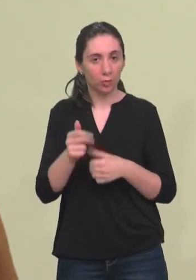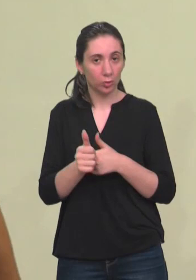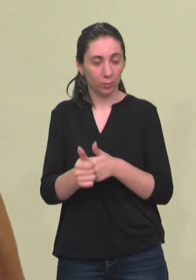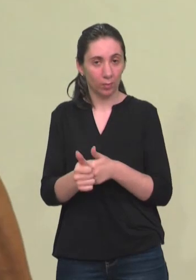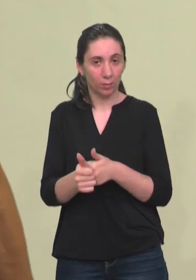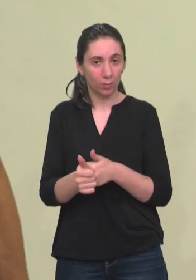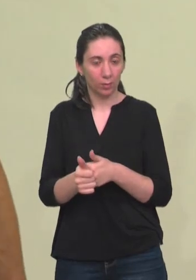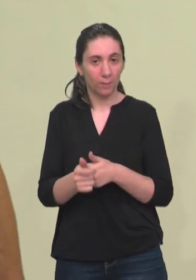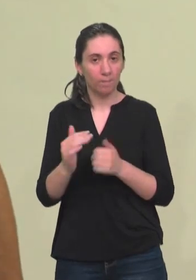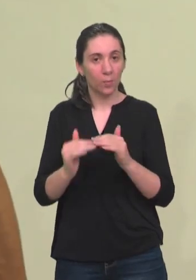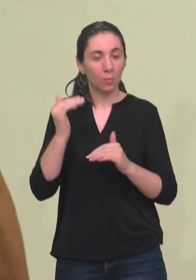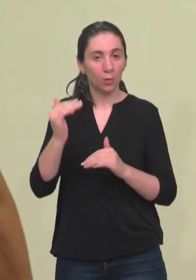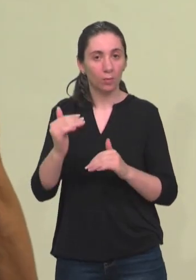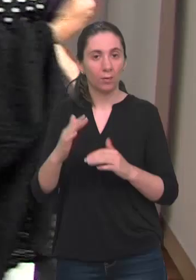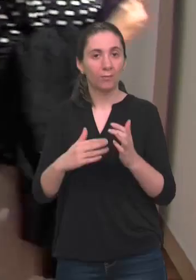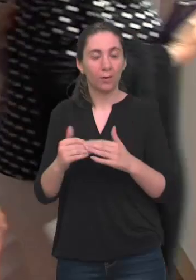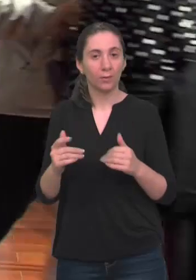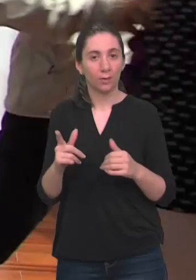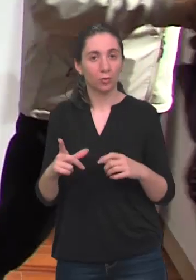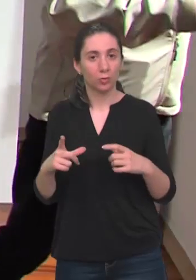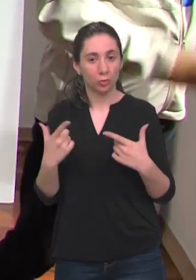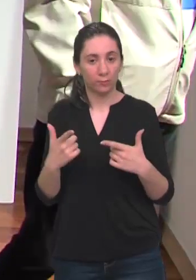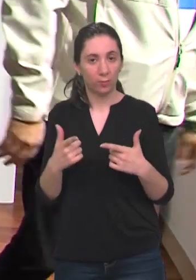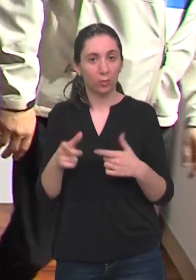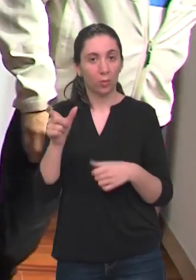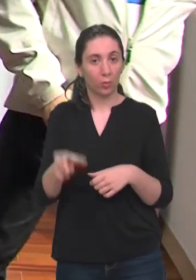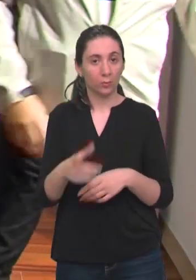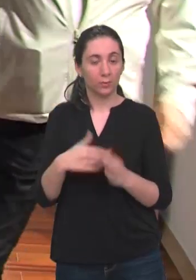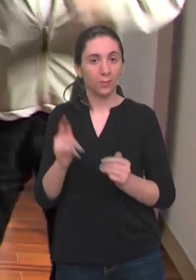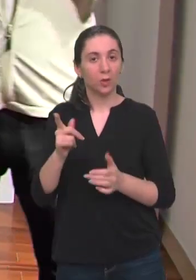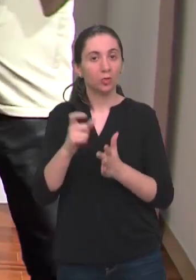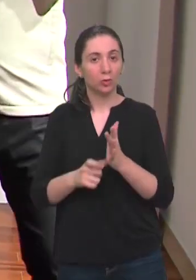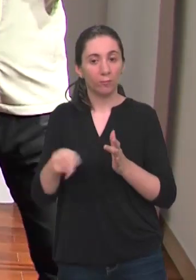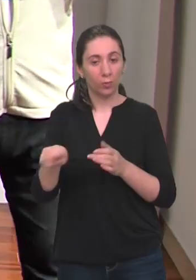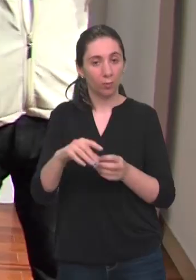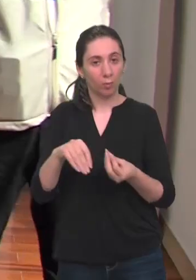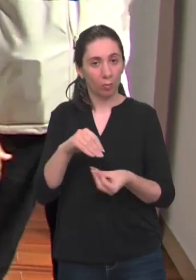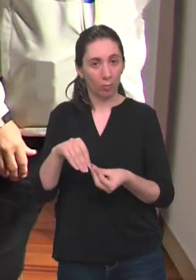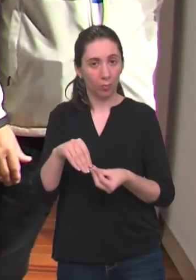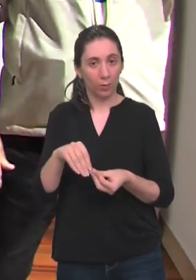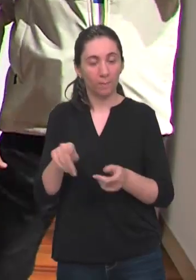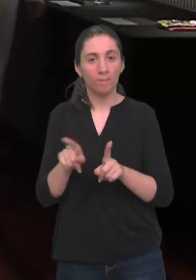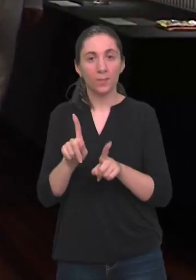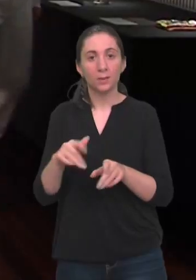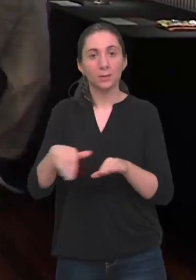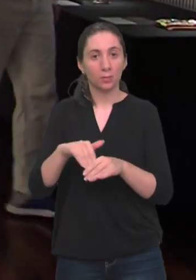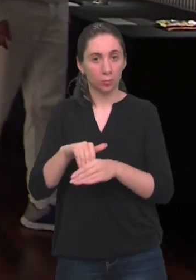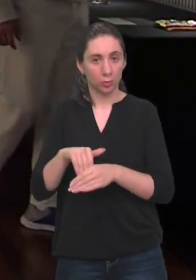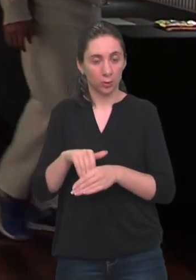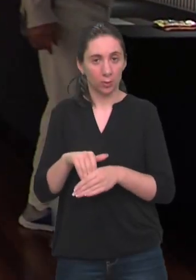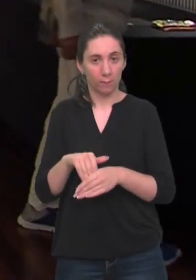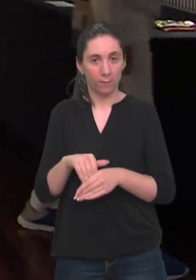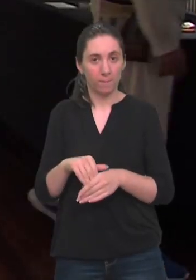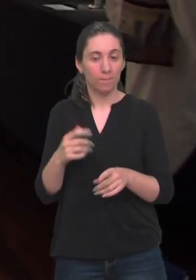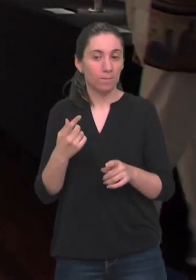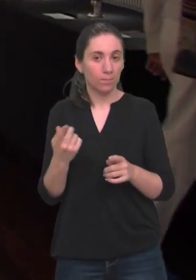pratitelja, podizanju kvalitete življenja osobama s invaliditetom i članova njihovih obitelji te zapošljavanju, s obzirom na